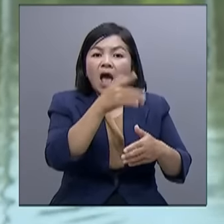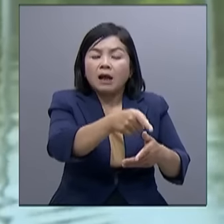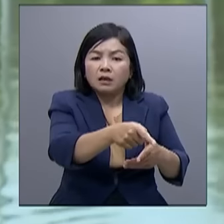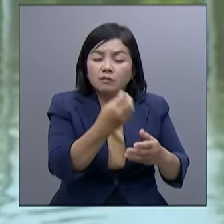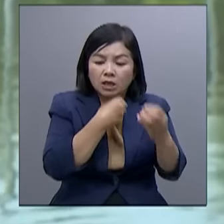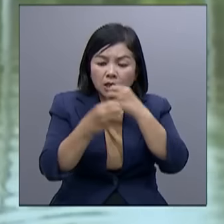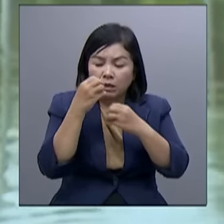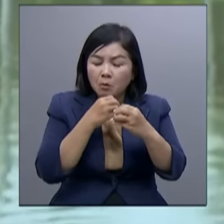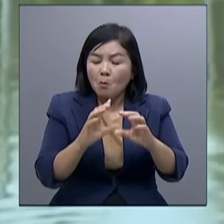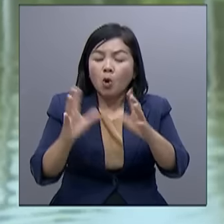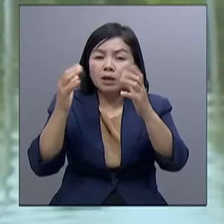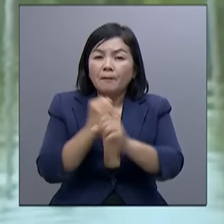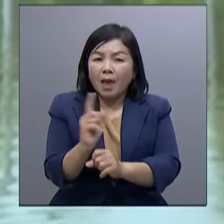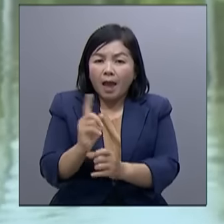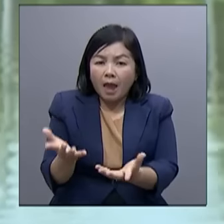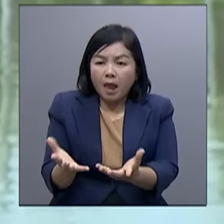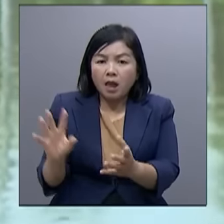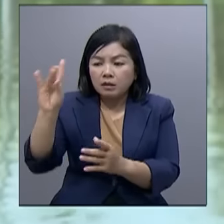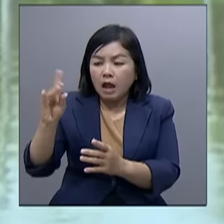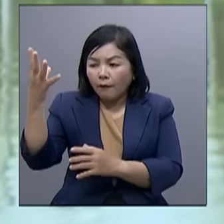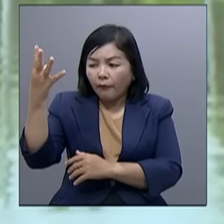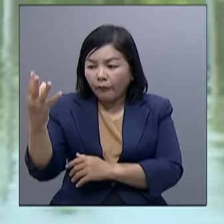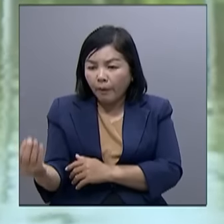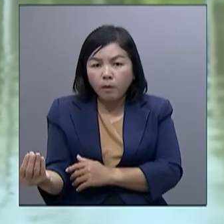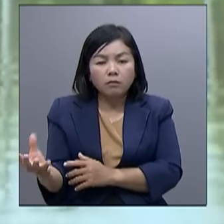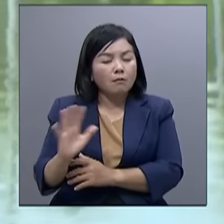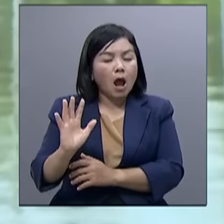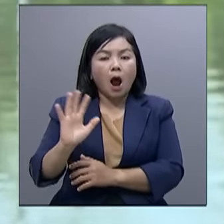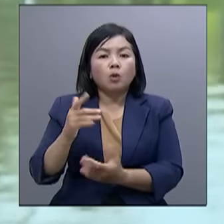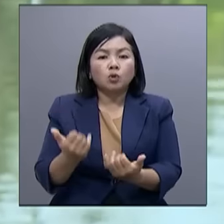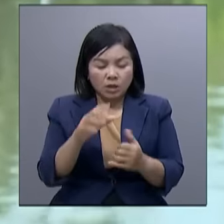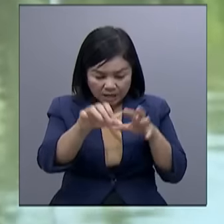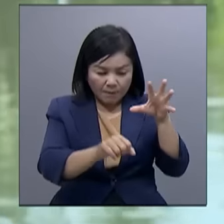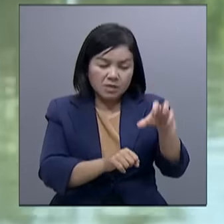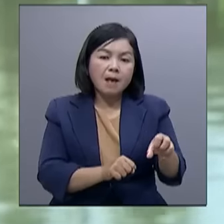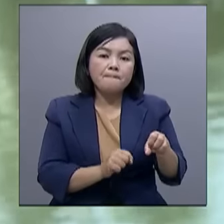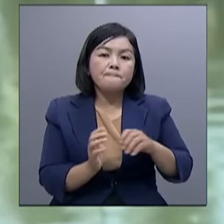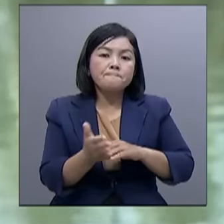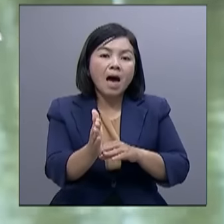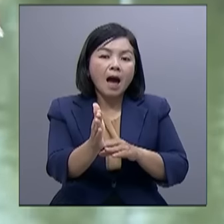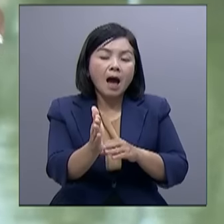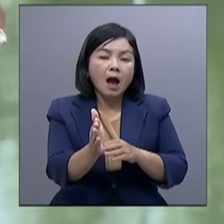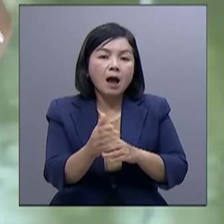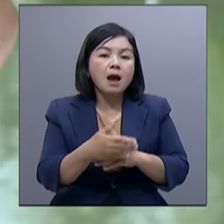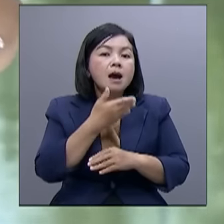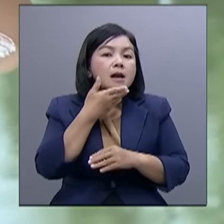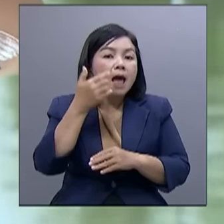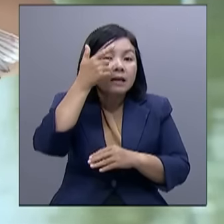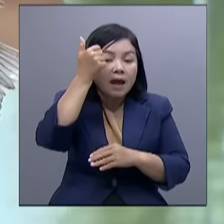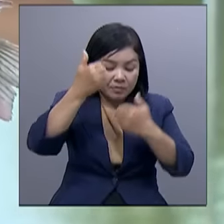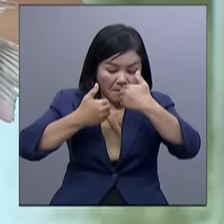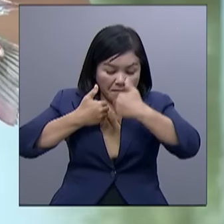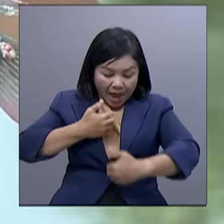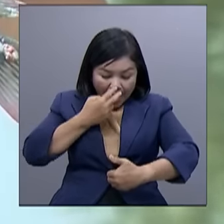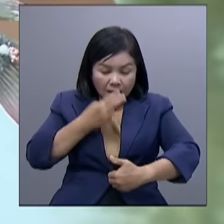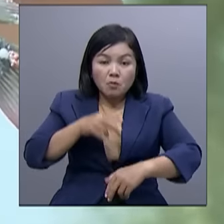ยู่นี่นะครับนี่คือปลาหมอคางดำคุณผู้ชมครับสังเกตนะครับว่าตรงท้องที่ทางเจ้าหน้าที่ทีมวิจัยเนี่ยได้มีการผ่าท้องมาเนี่ยนะครับมีไข่อ